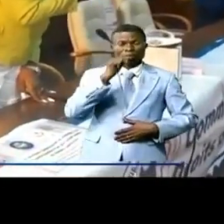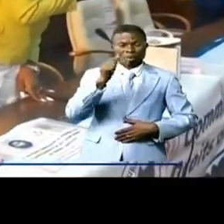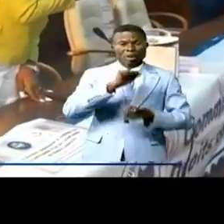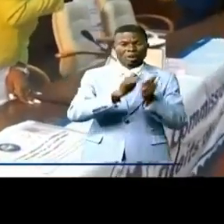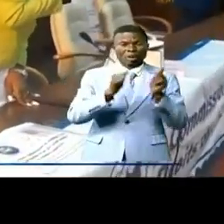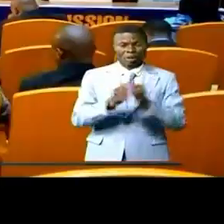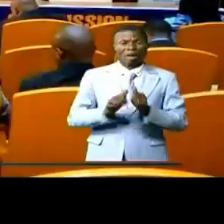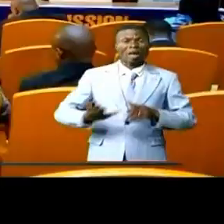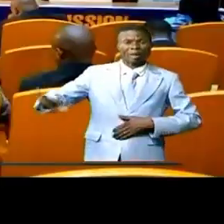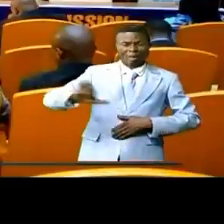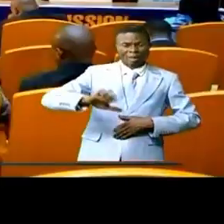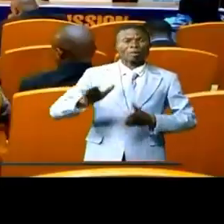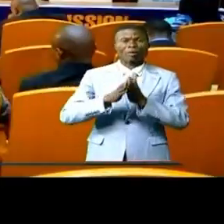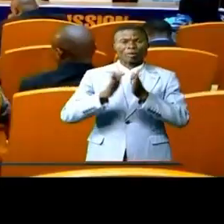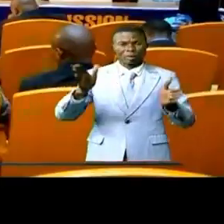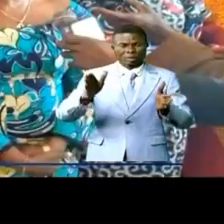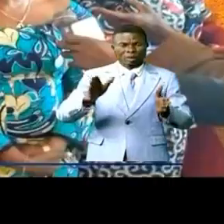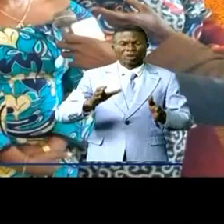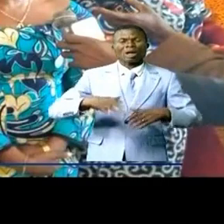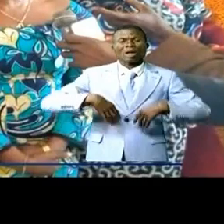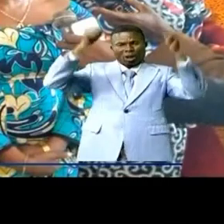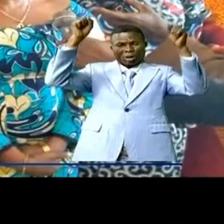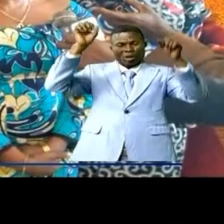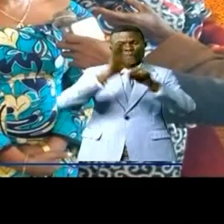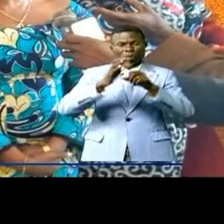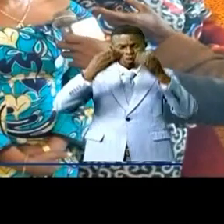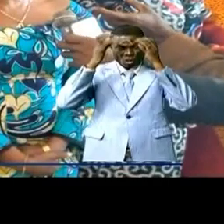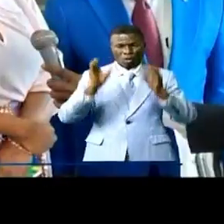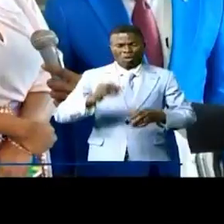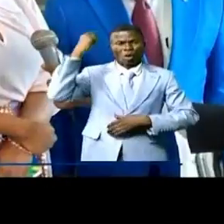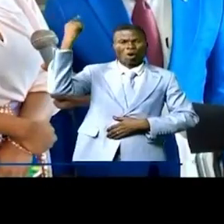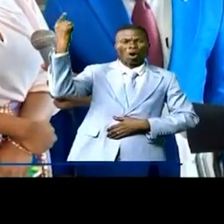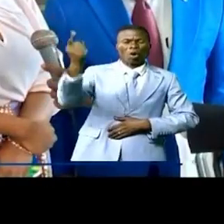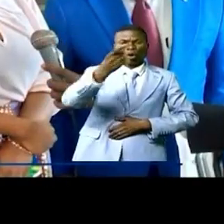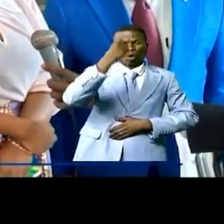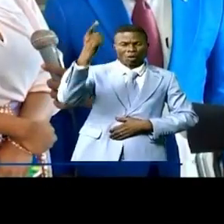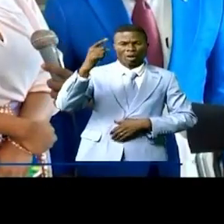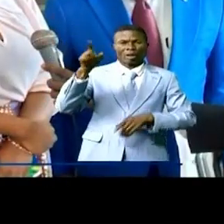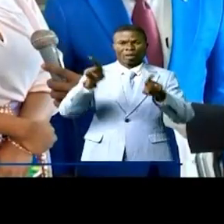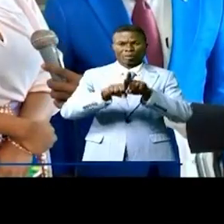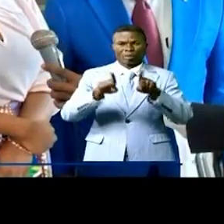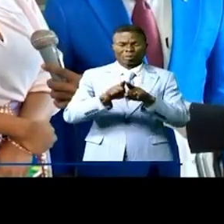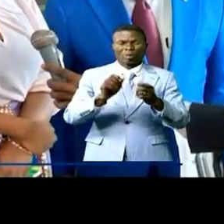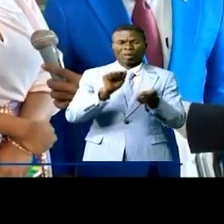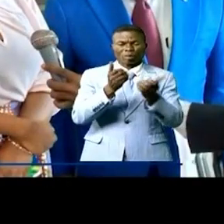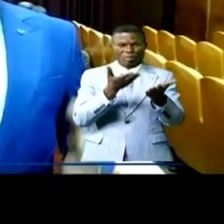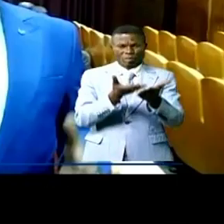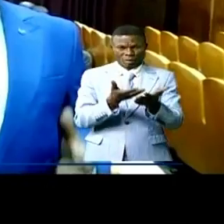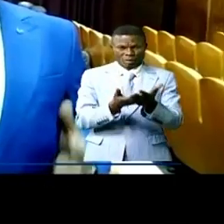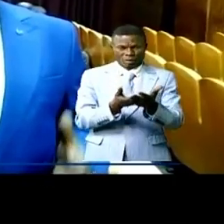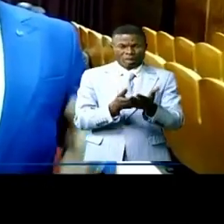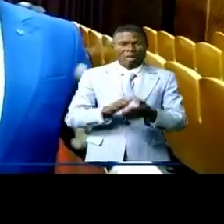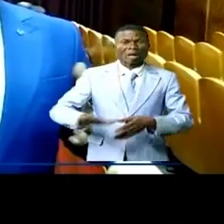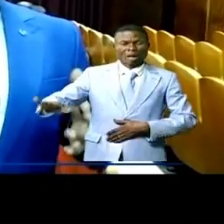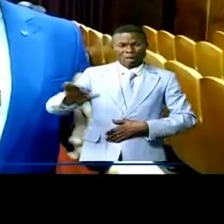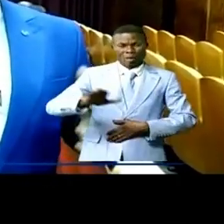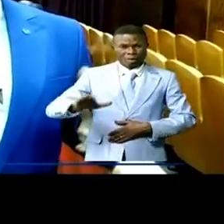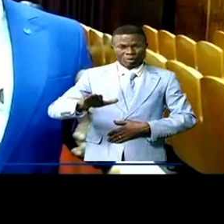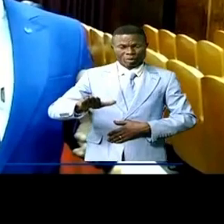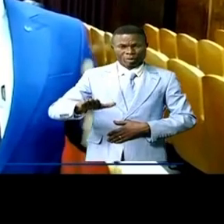de la nation qui a ratifié plusieurs conventions internationales relatives à cette question cp il pourra pas